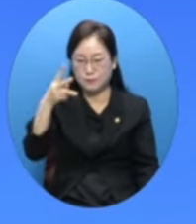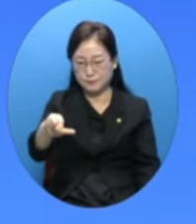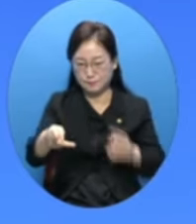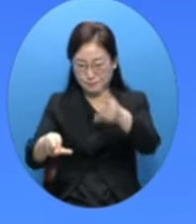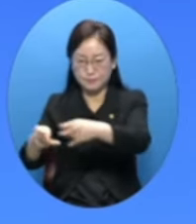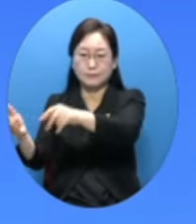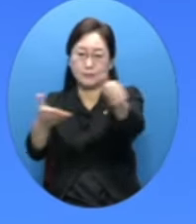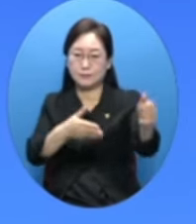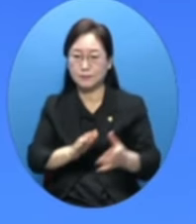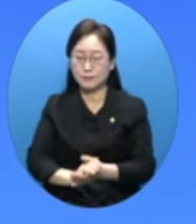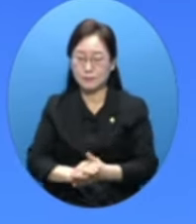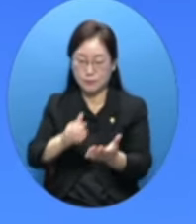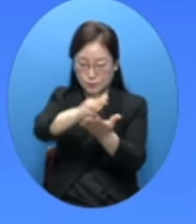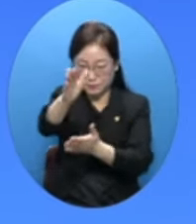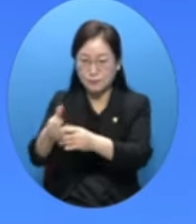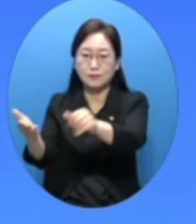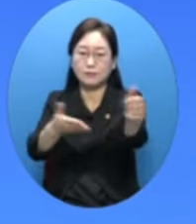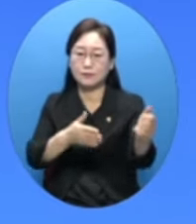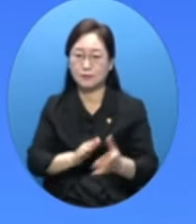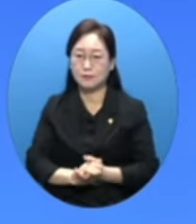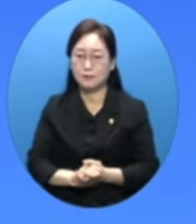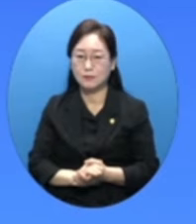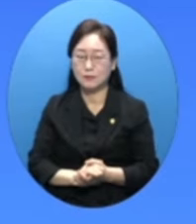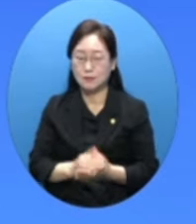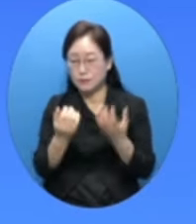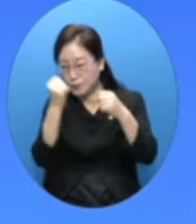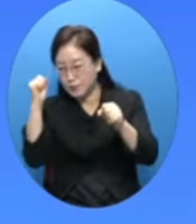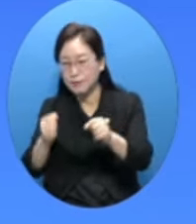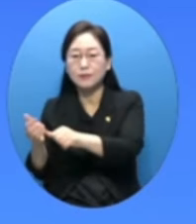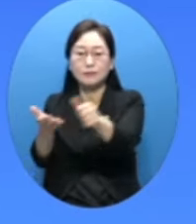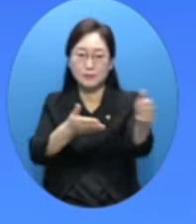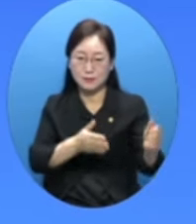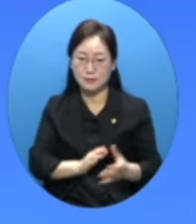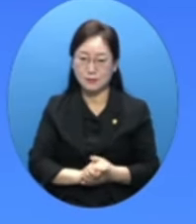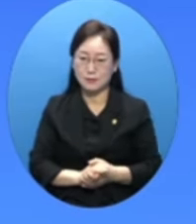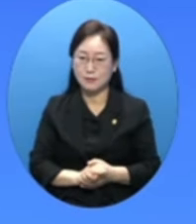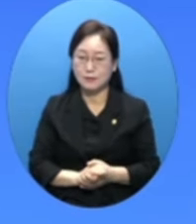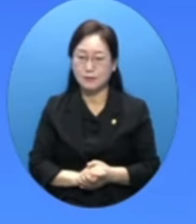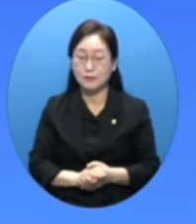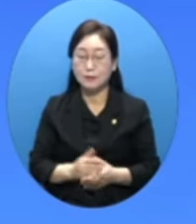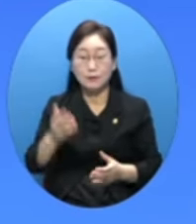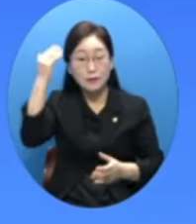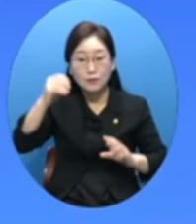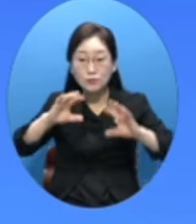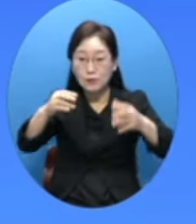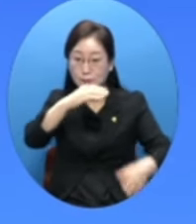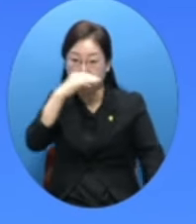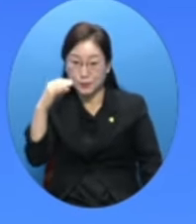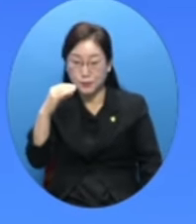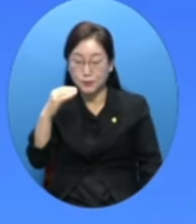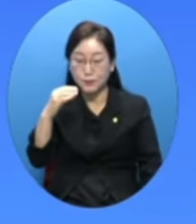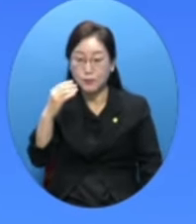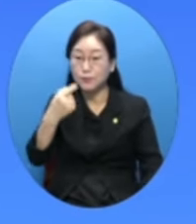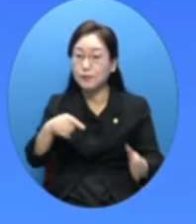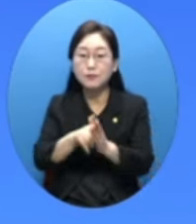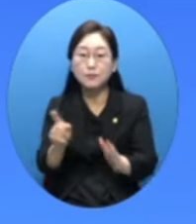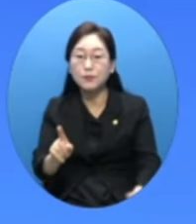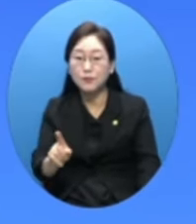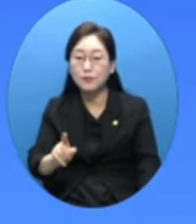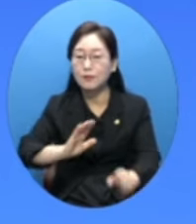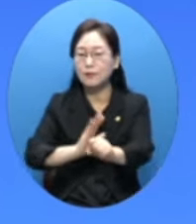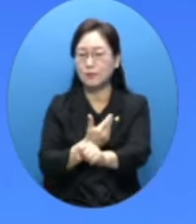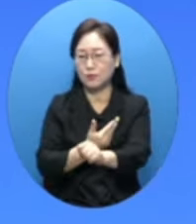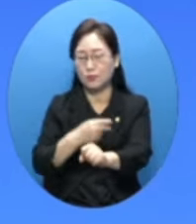것입니다. 물리쳐야 되는 것입니다. 피해야 되는 것입니다. 이 나라가 바로 살려면 이러한